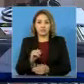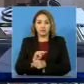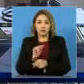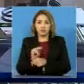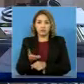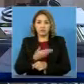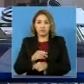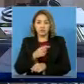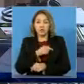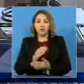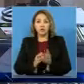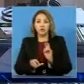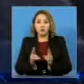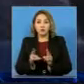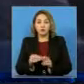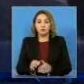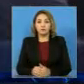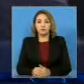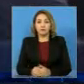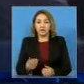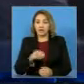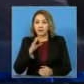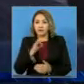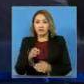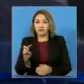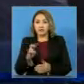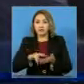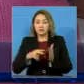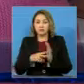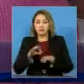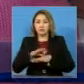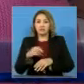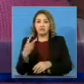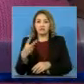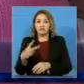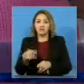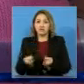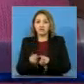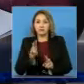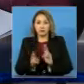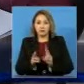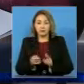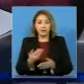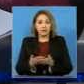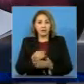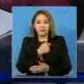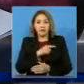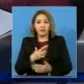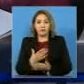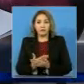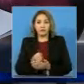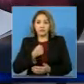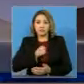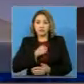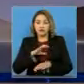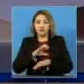наших хирургов, чтобы они были асами. Отметим, уже в ноябре запланировано провести еще 20 подобных операций. При этом медики констатируют печальный